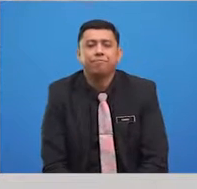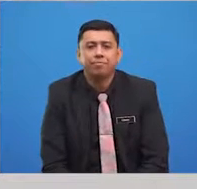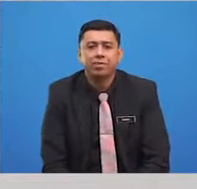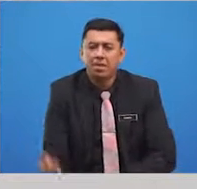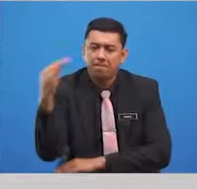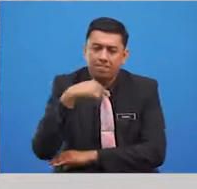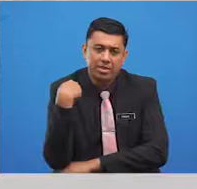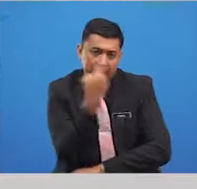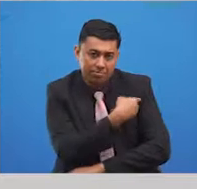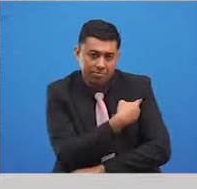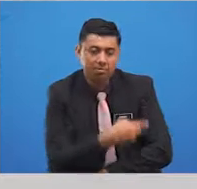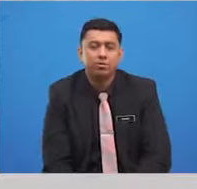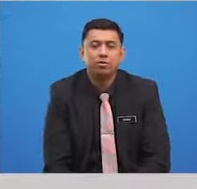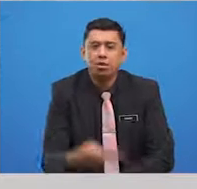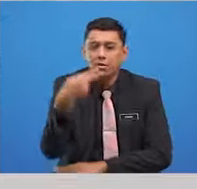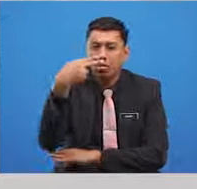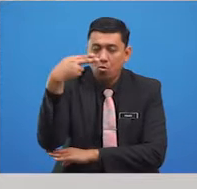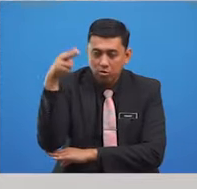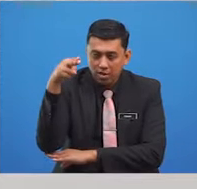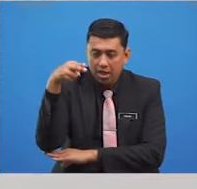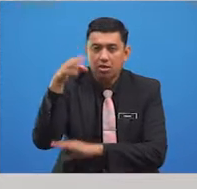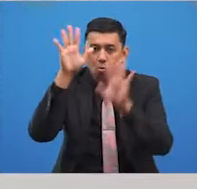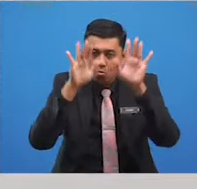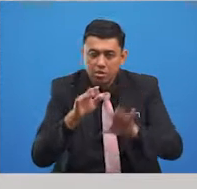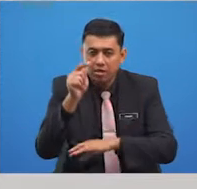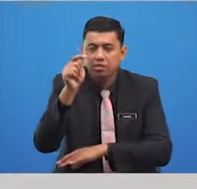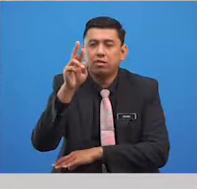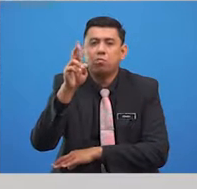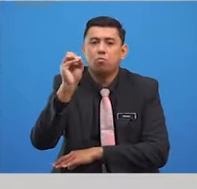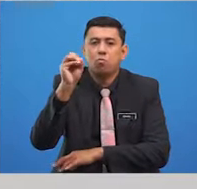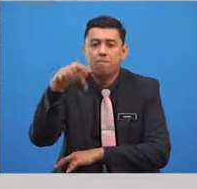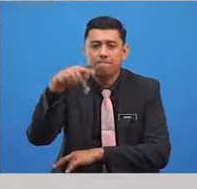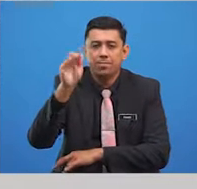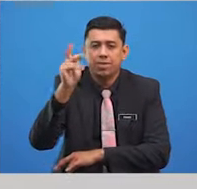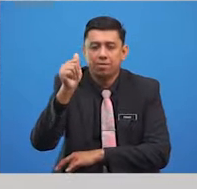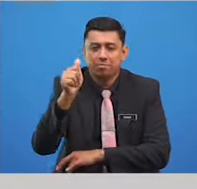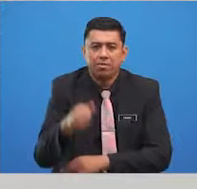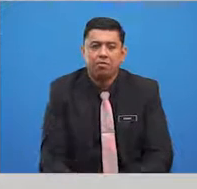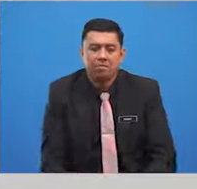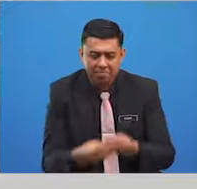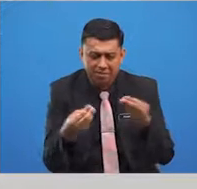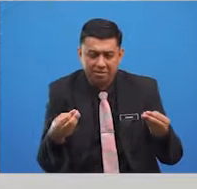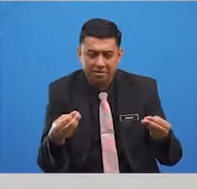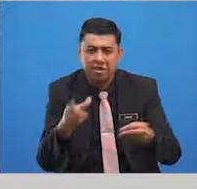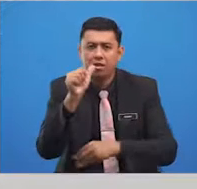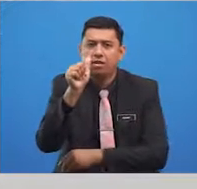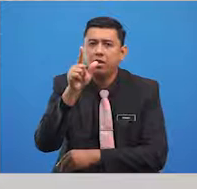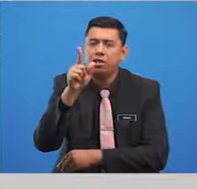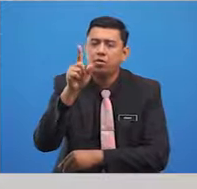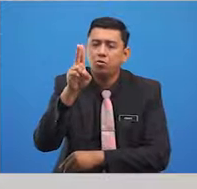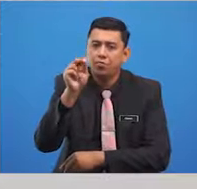Mari kita lihat hutan hujan tropika. Murid-murid, jenis hutan ini jenis tanah aluvium dan tanah